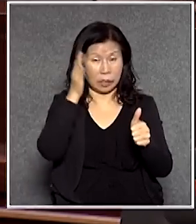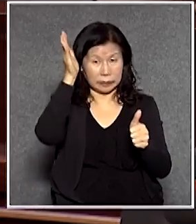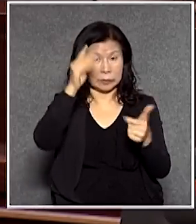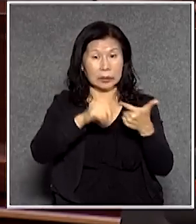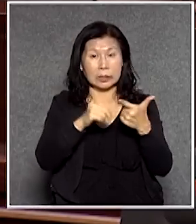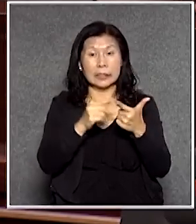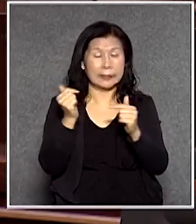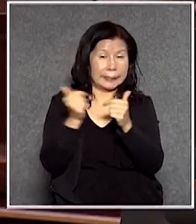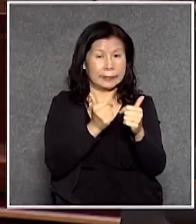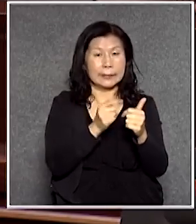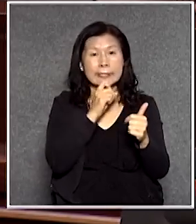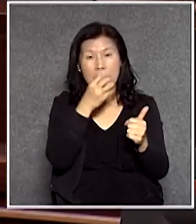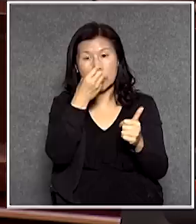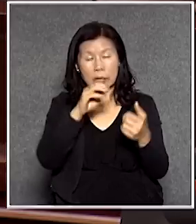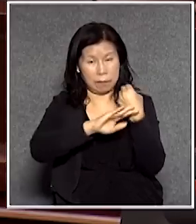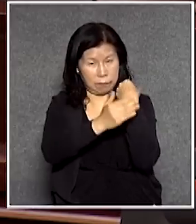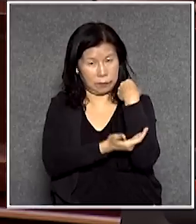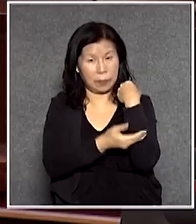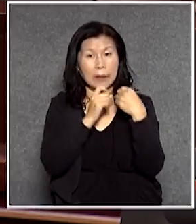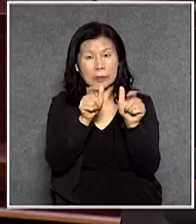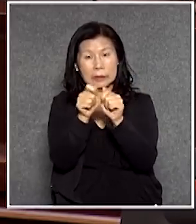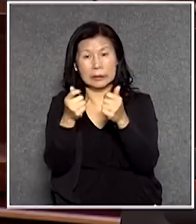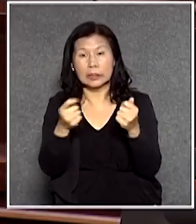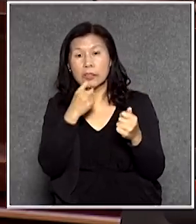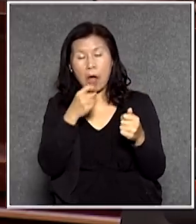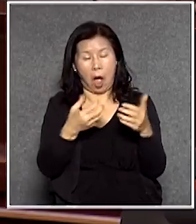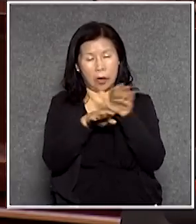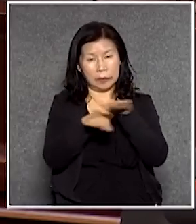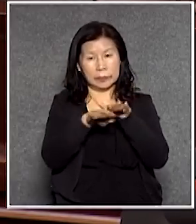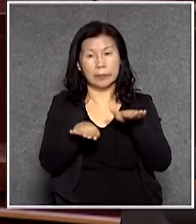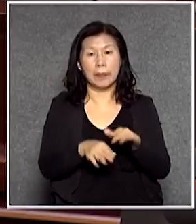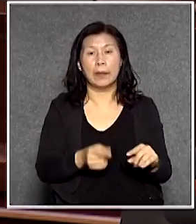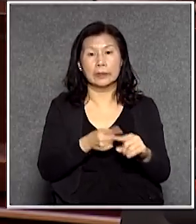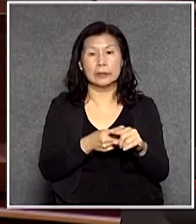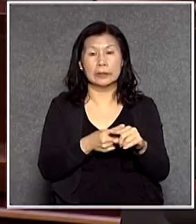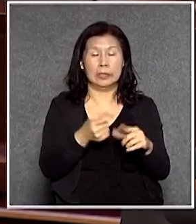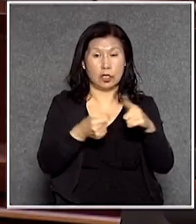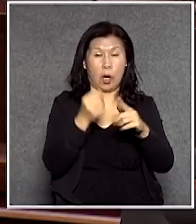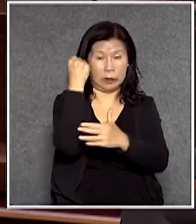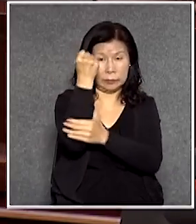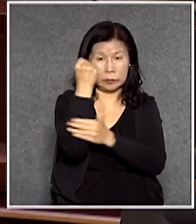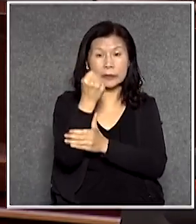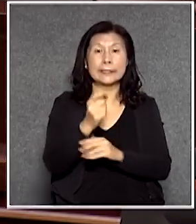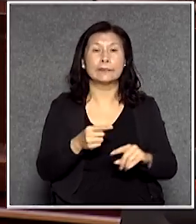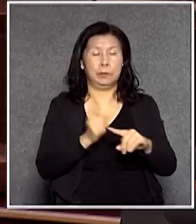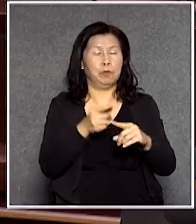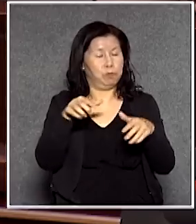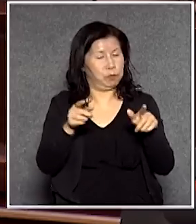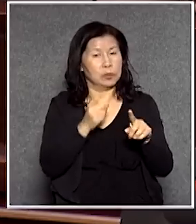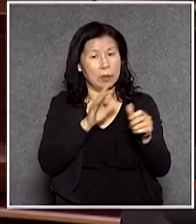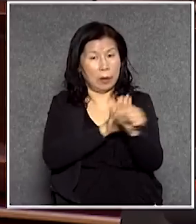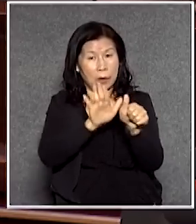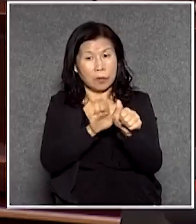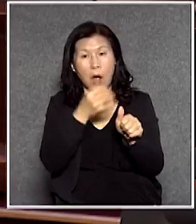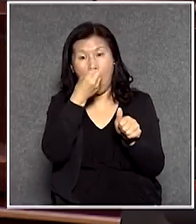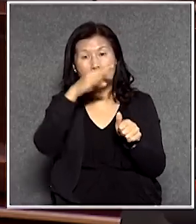人不斷挑戰香港的法治，破壞香港的安寧。他們用公民抗命、違法有理、不斷抹黑香港